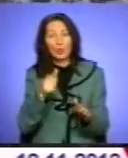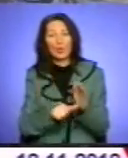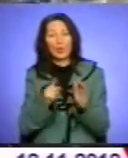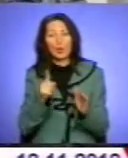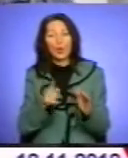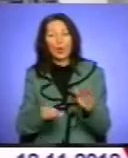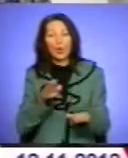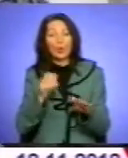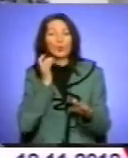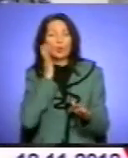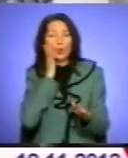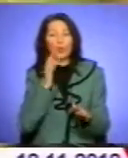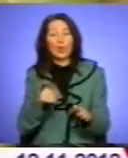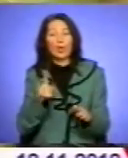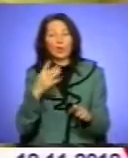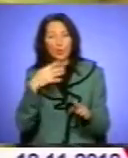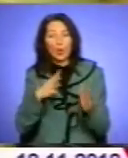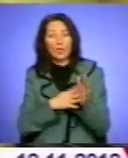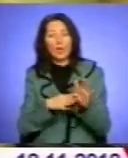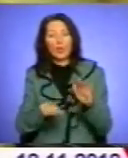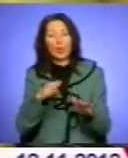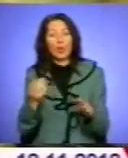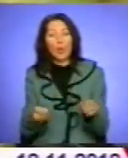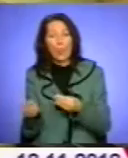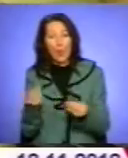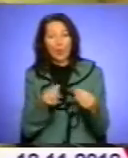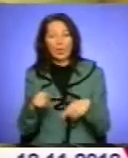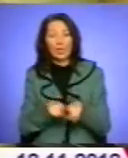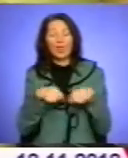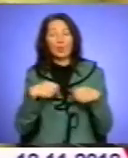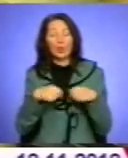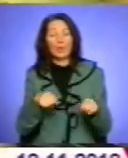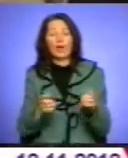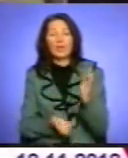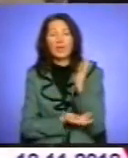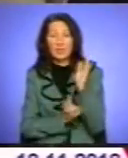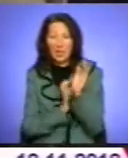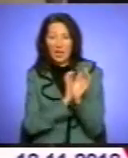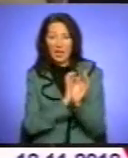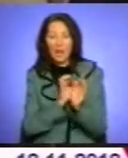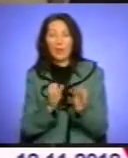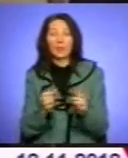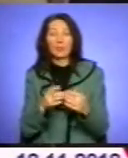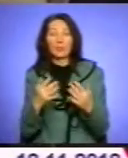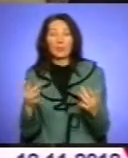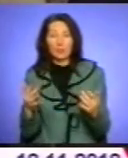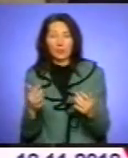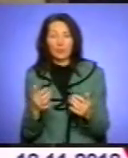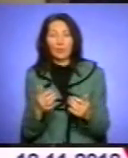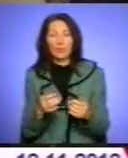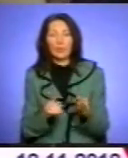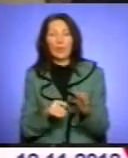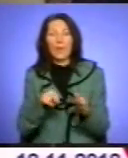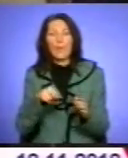та 49 тонн борошна. Також виробники продавали саджанці ягідних кущових рослин та плодових дерев. Пан Зиновій